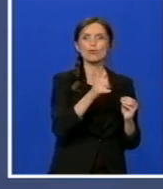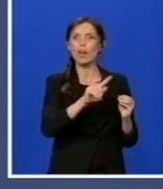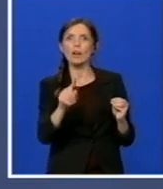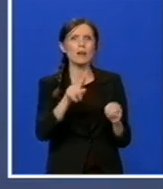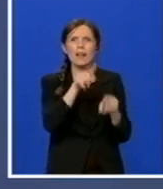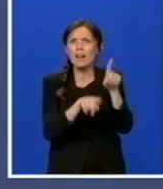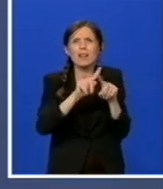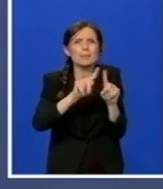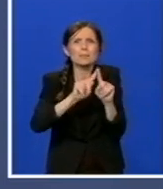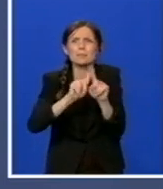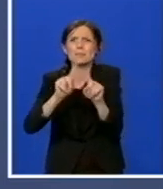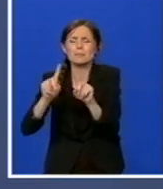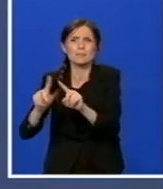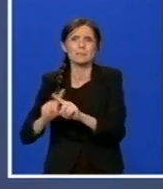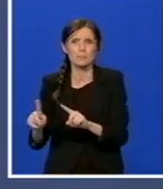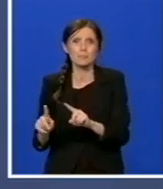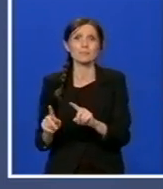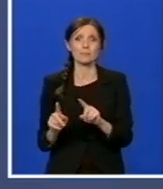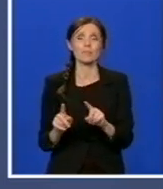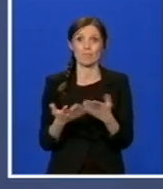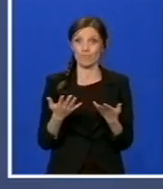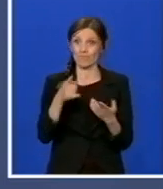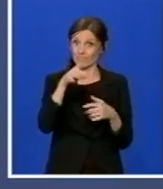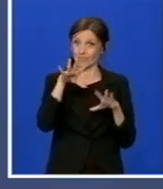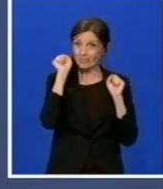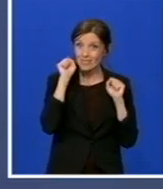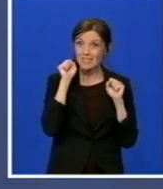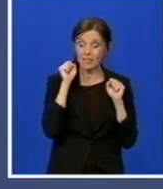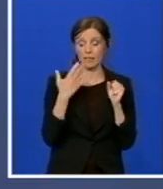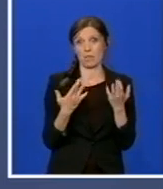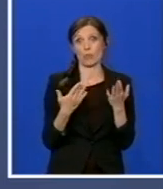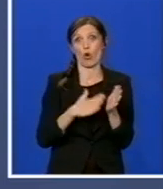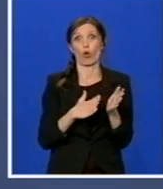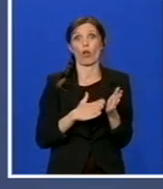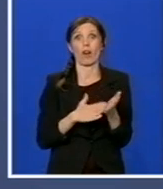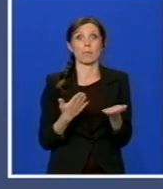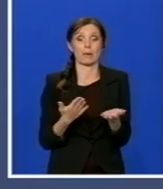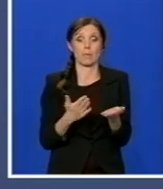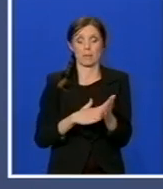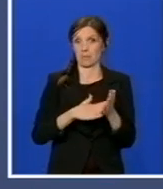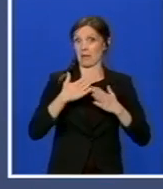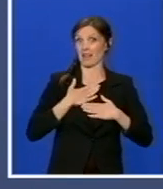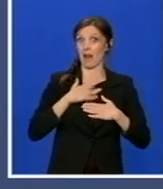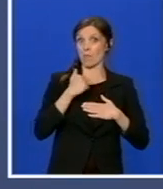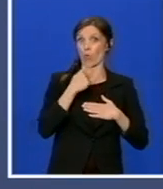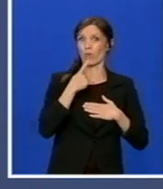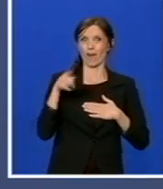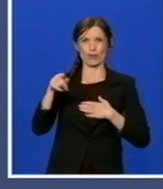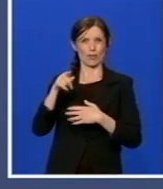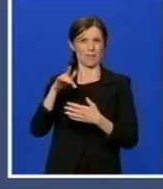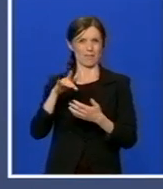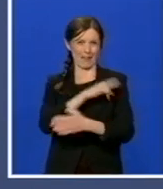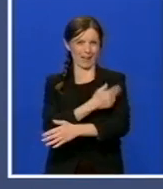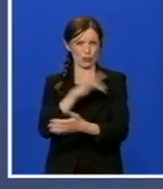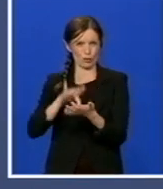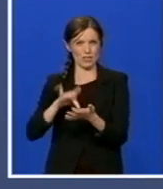virusne infekcije. Dakle, vidite koliko je, recimo, evo ja u ime Kliničkog centra Vojvodine, koliko